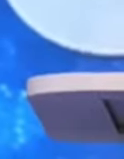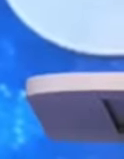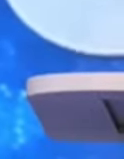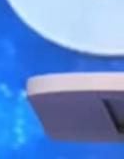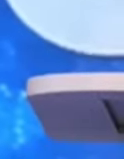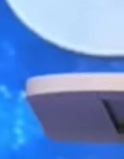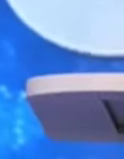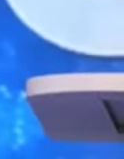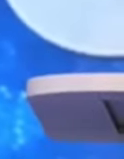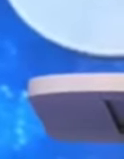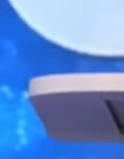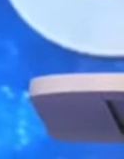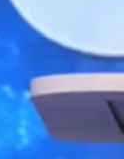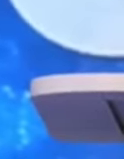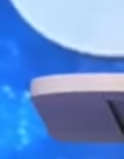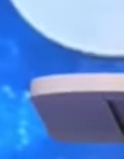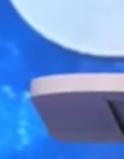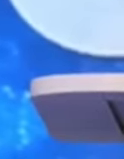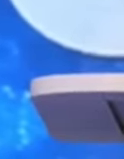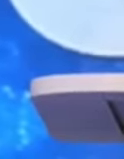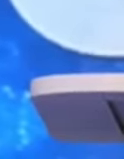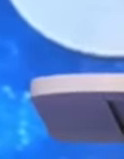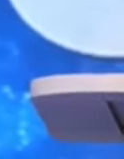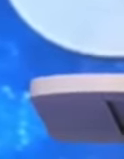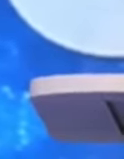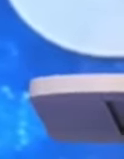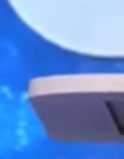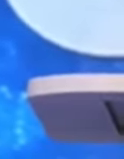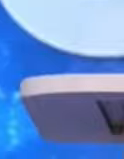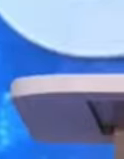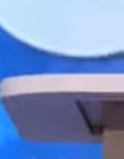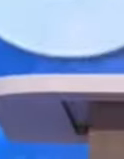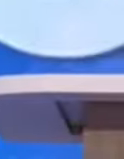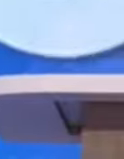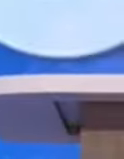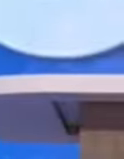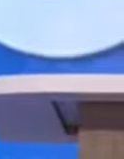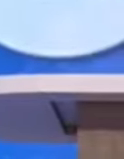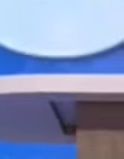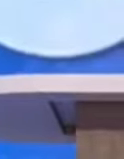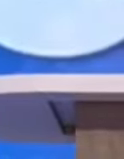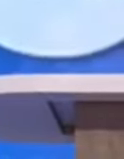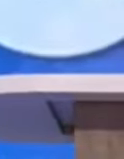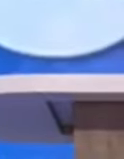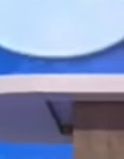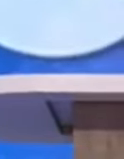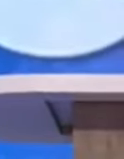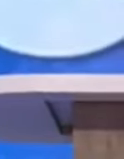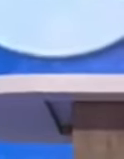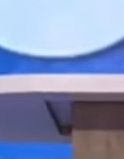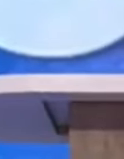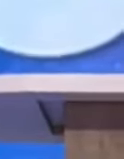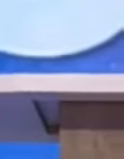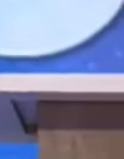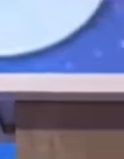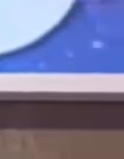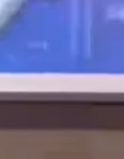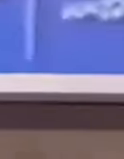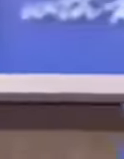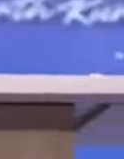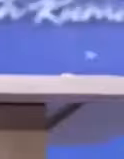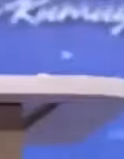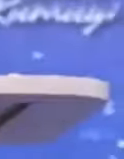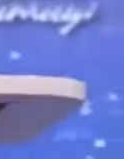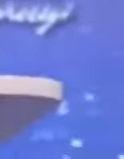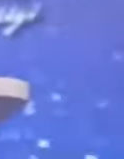monde et des pécheurs du monde vous ne buvez l' avec eux vous ne fumez